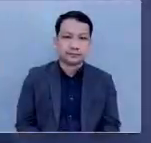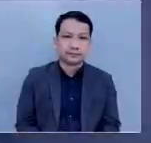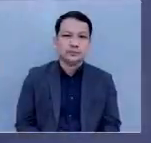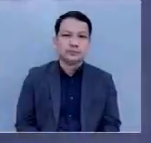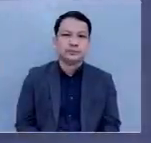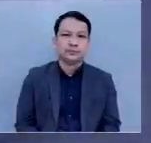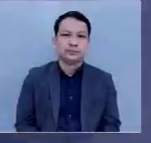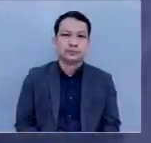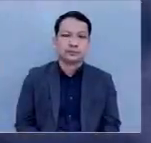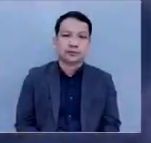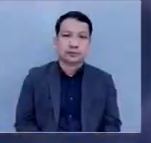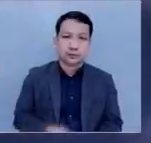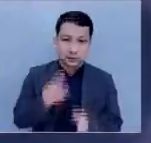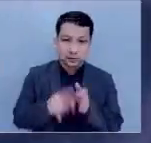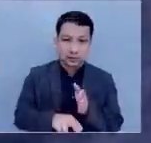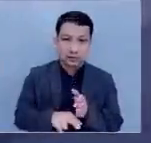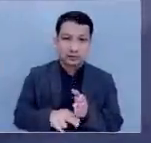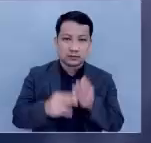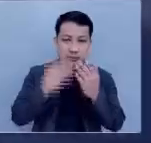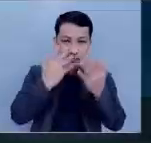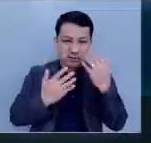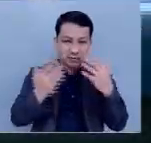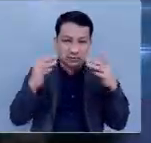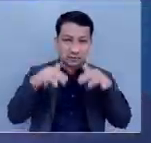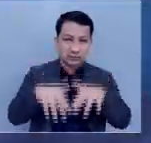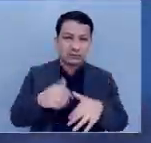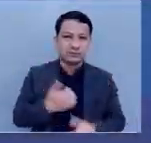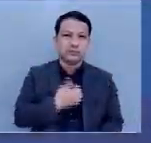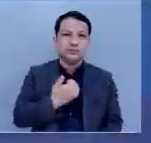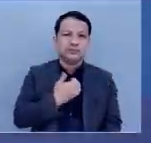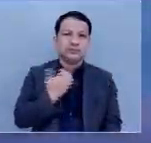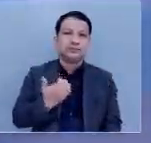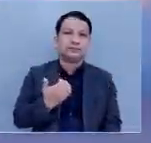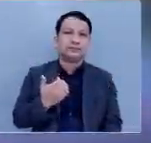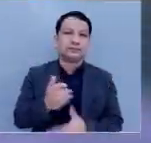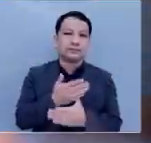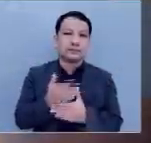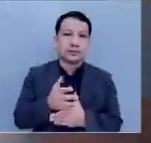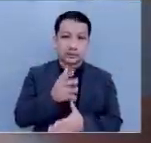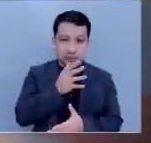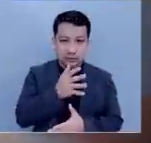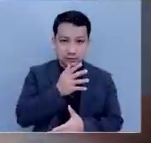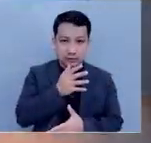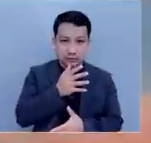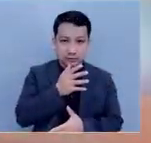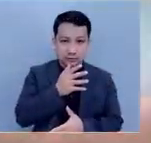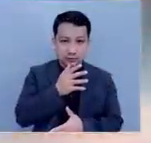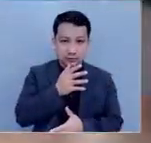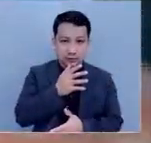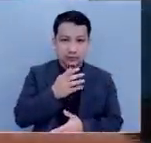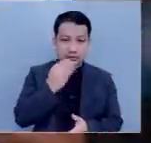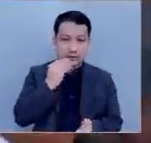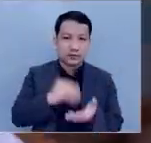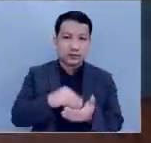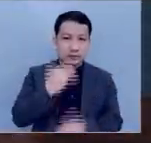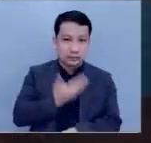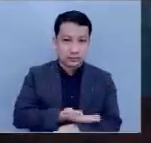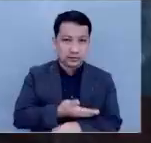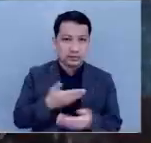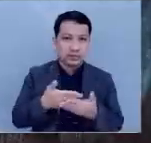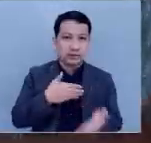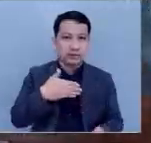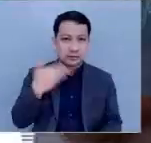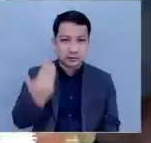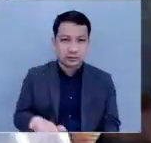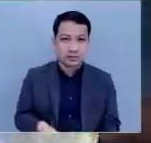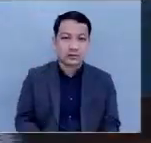Pagdating ng libing, lalong bumuhos ang mga emosyon. Ibinahagi ng ina ni Angeline na nag-message pa ang anak bago masawi.